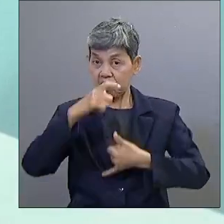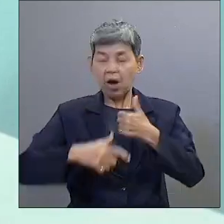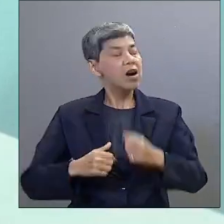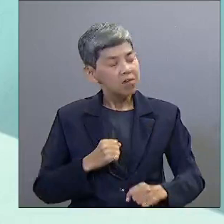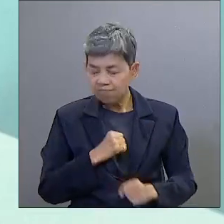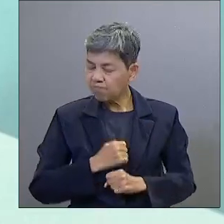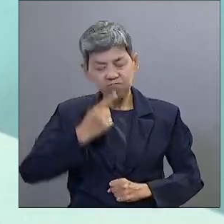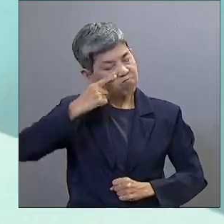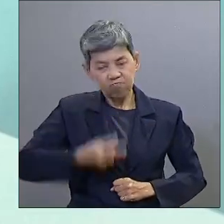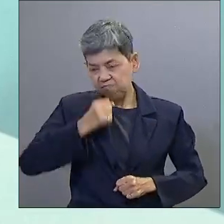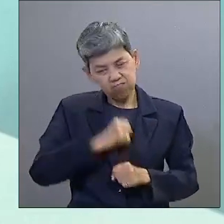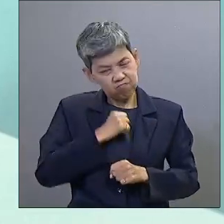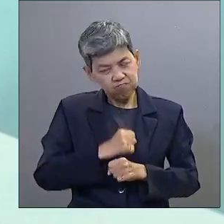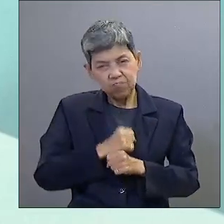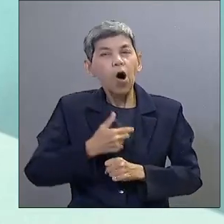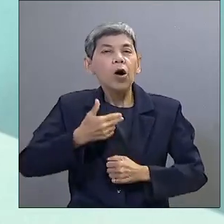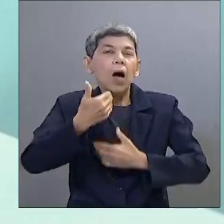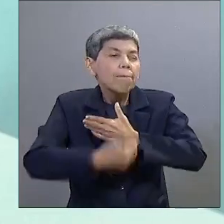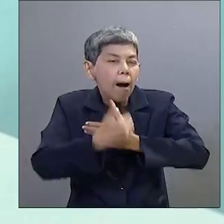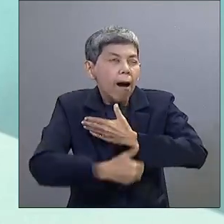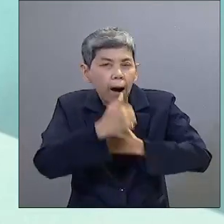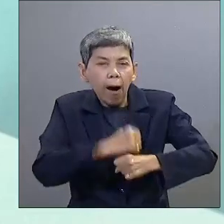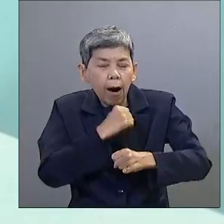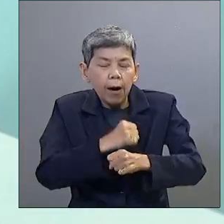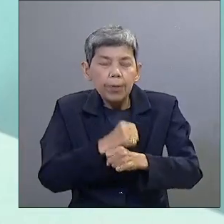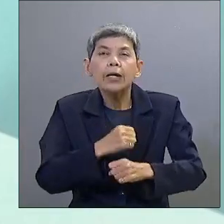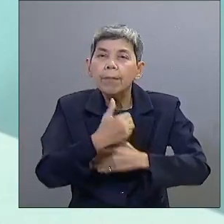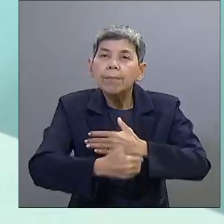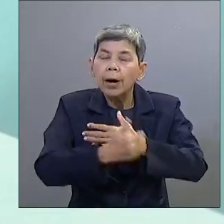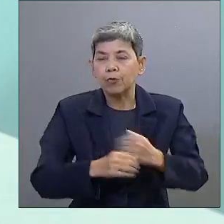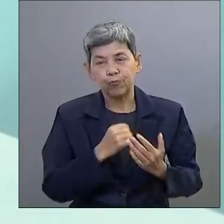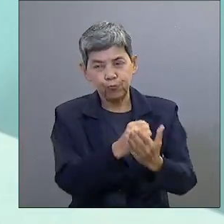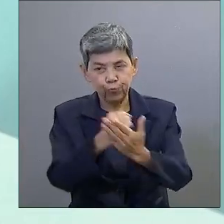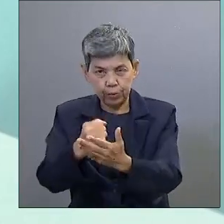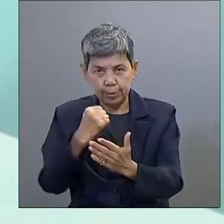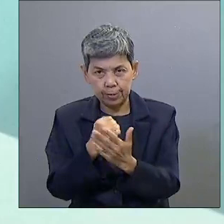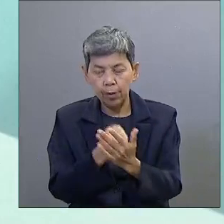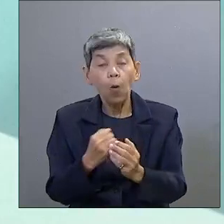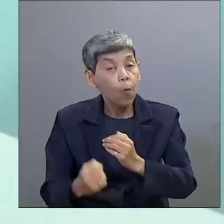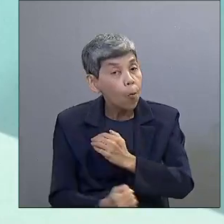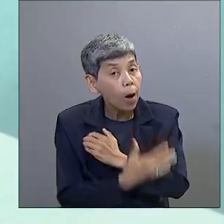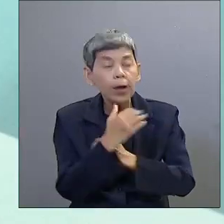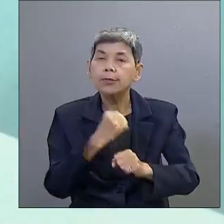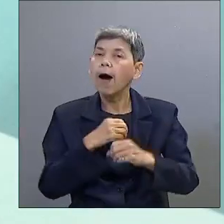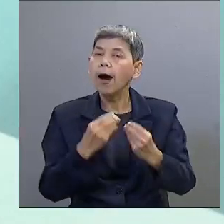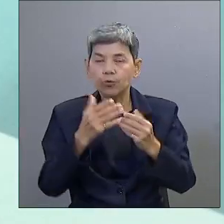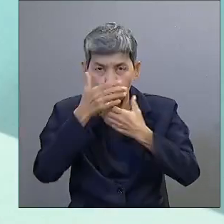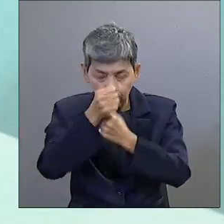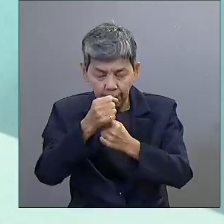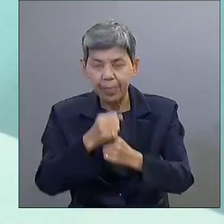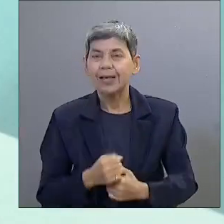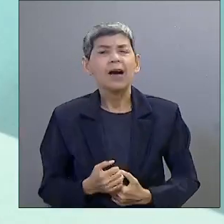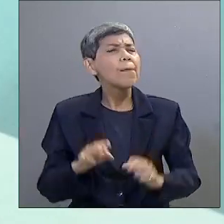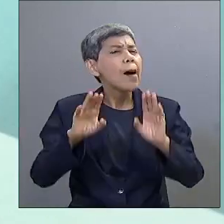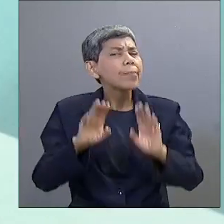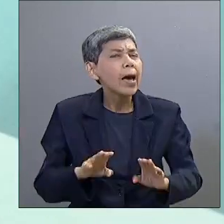คงยืนหยัดในการที่จะทำขนมปังเนี่ยเป็นการแบ่งปันนะคะแล้วก็สร้างรายได้สร้างองค์ความรู้ให้กับคนที่สนใจด้วยเรื่องราวจะ